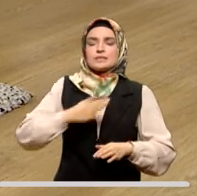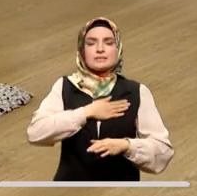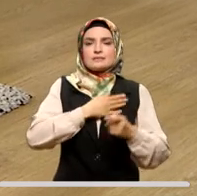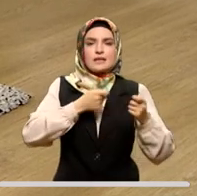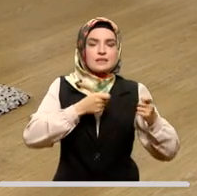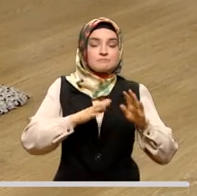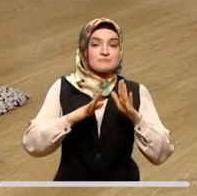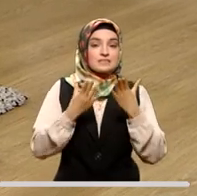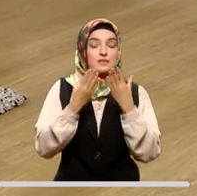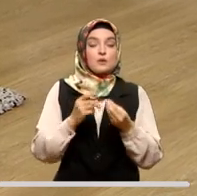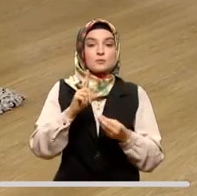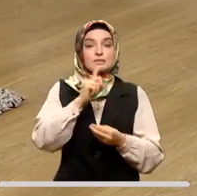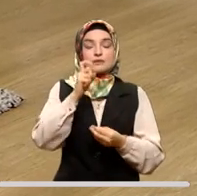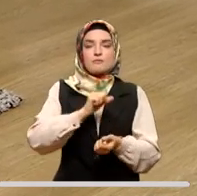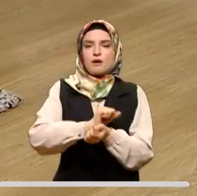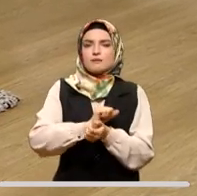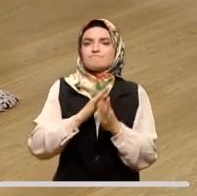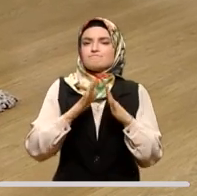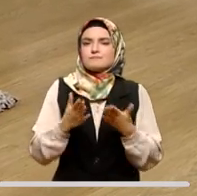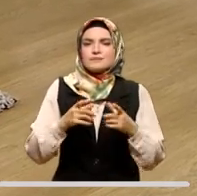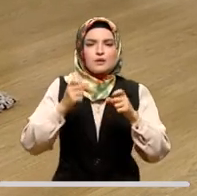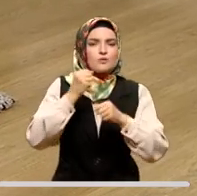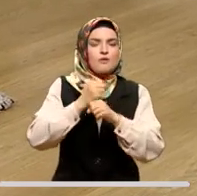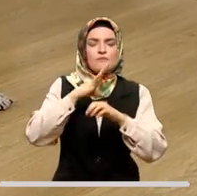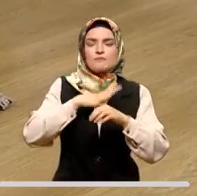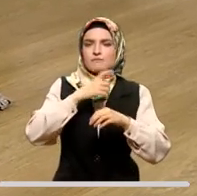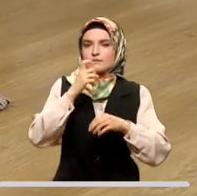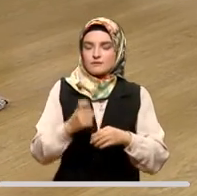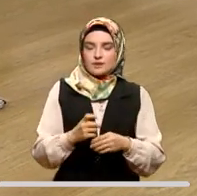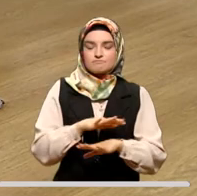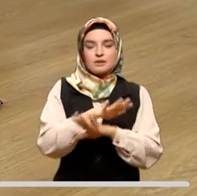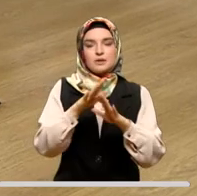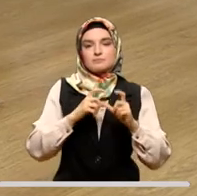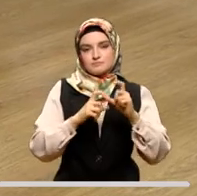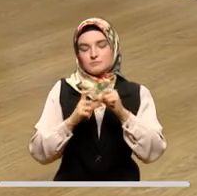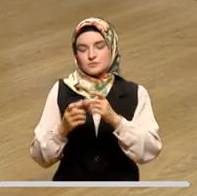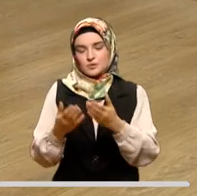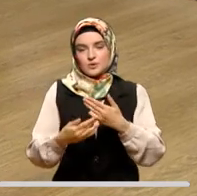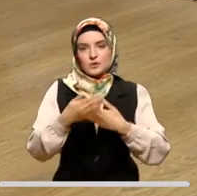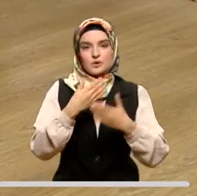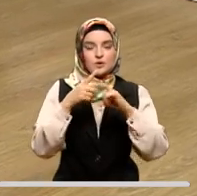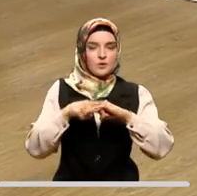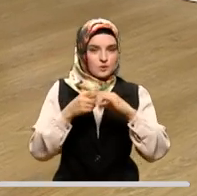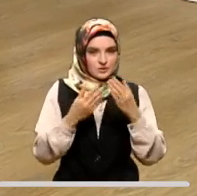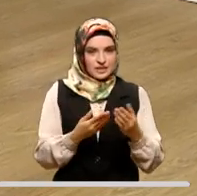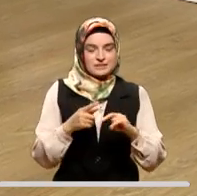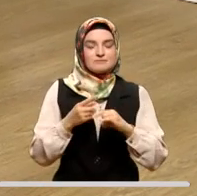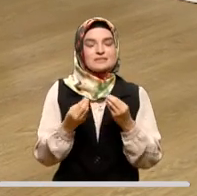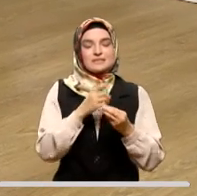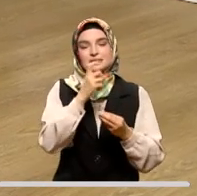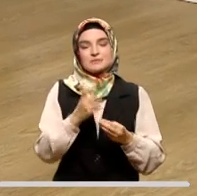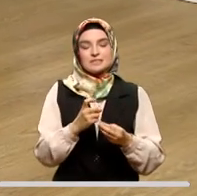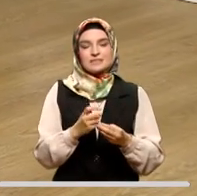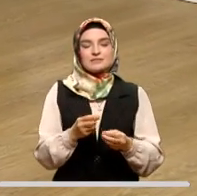olmalı, ailenin rolü ne, bizlere neler düşüyor, sizlere neler düşüyor, hepsini soracağım ama öncelikle hoş geldiniz. Hoş bulduk. Nasılsınız, iyi misiniz? Teşekkür